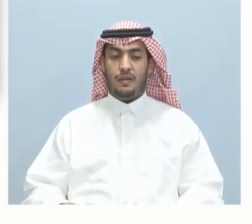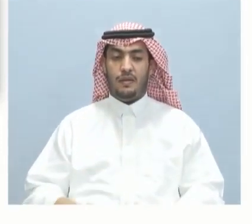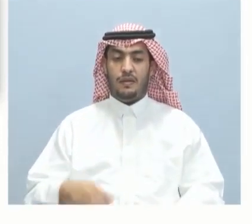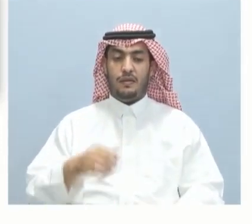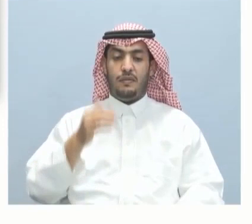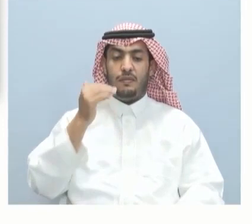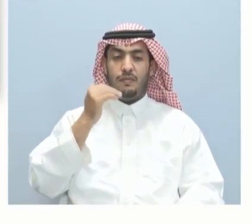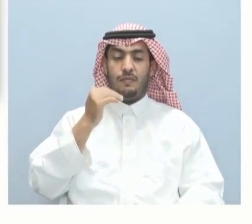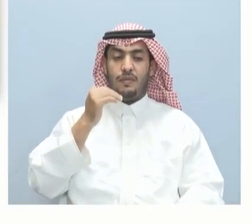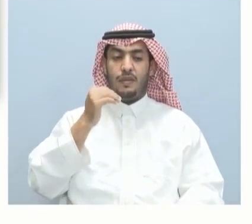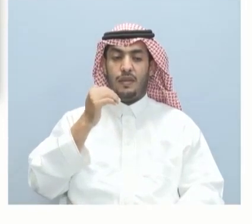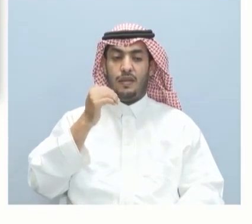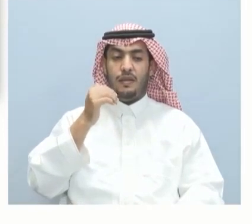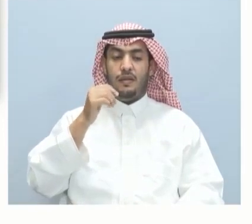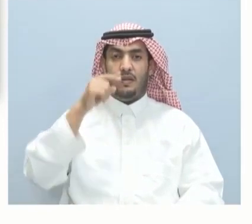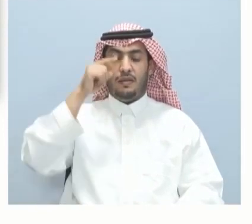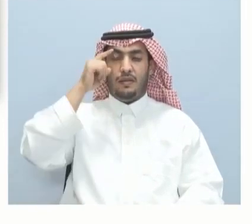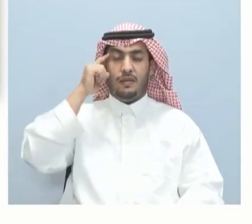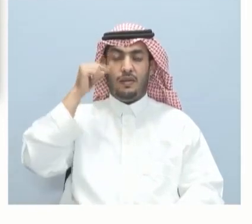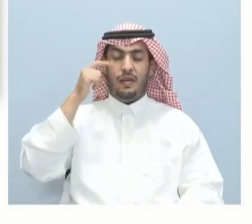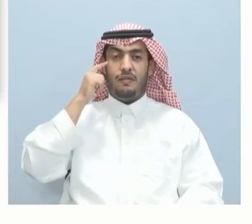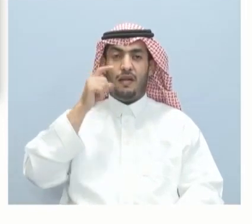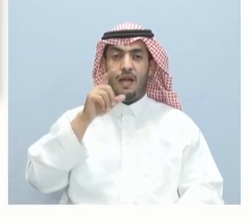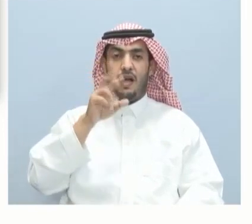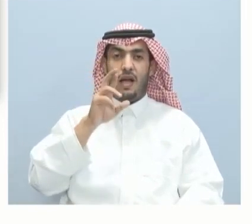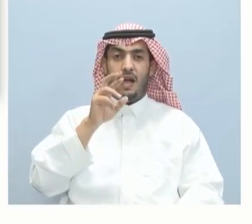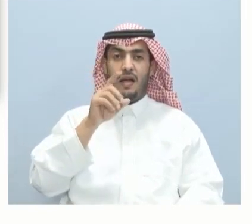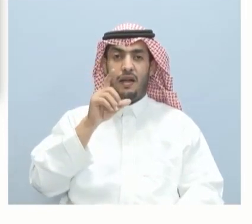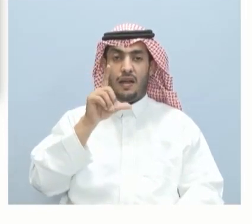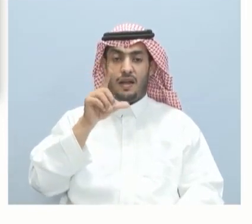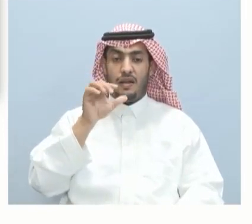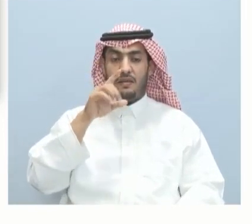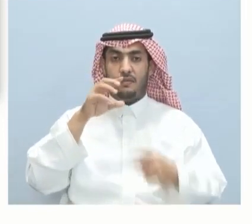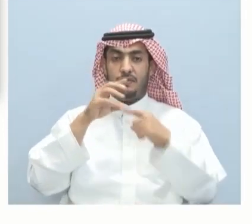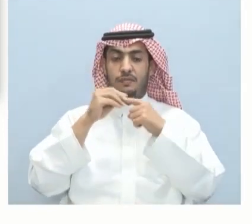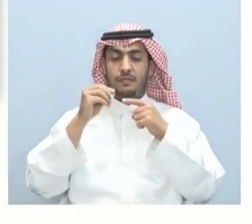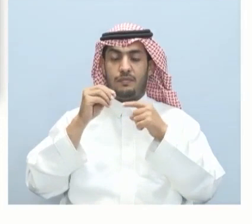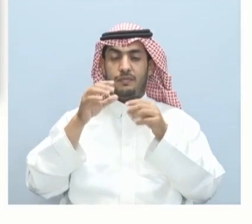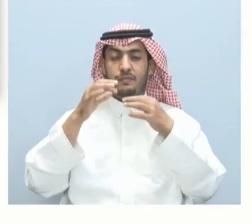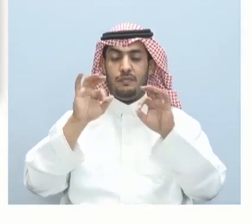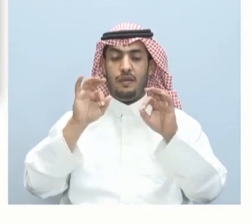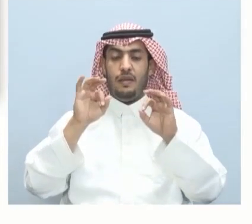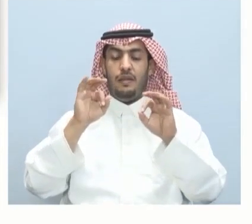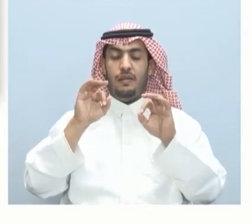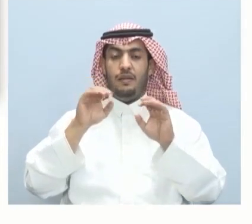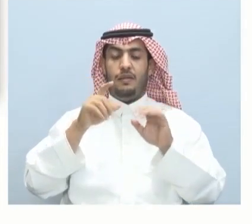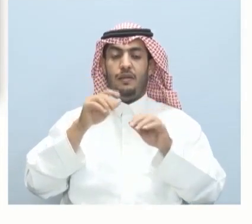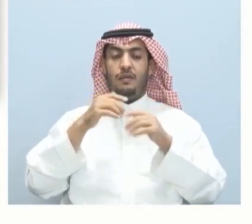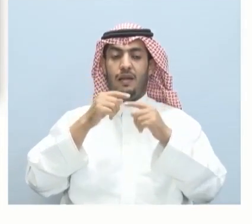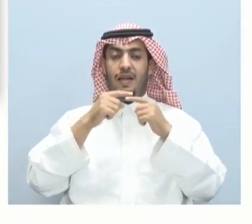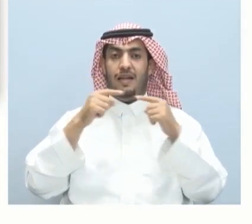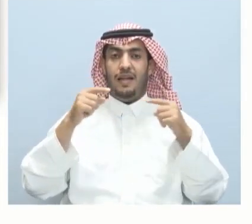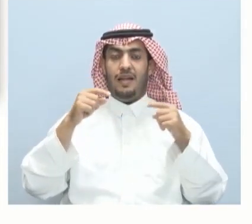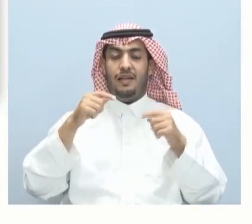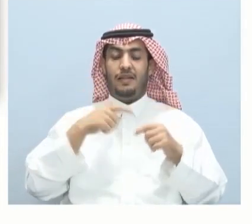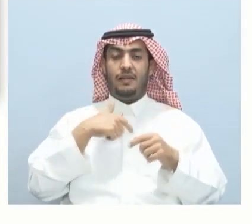ال يعني باختصار اذا انا عرفت الار ال ما علي الا ان اطرحها من كامل العصا فنوج